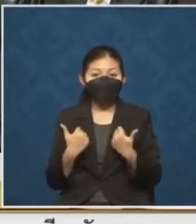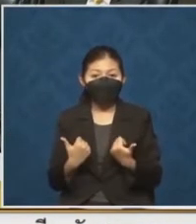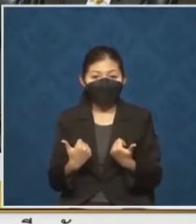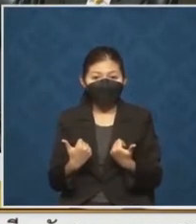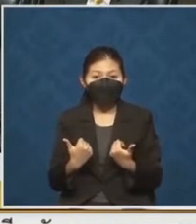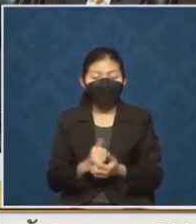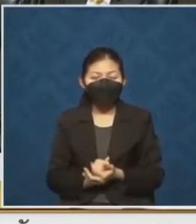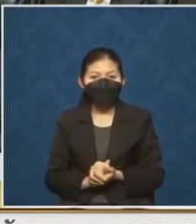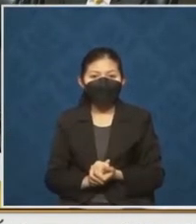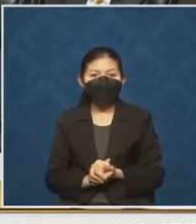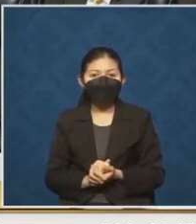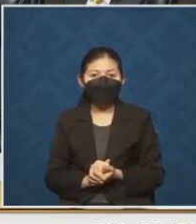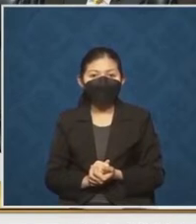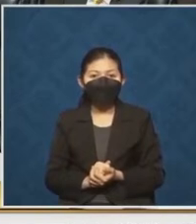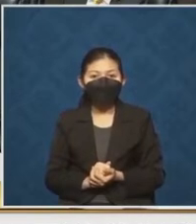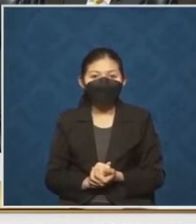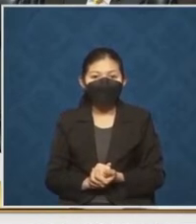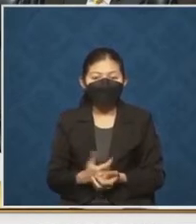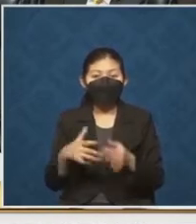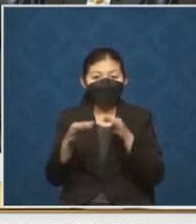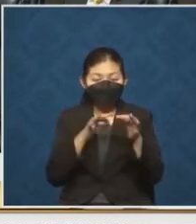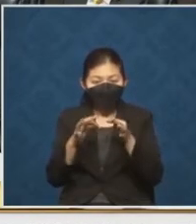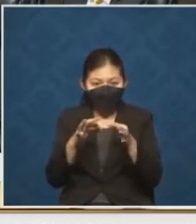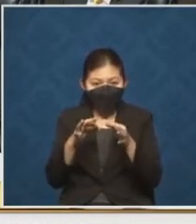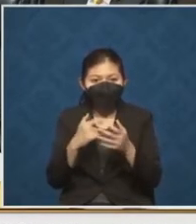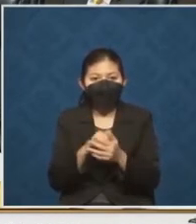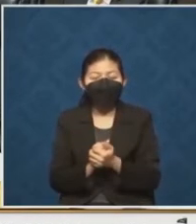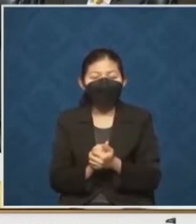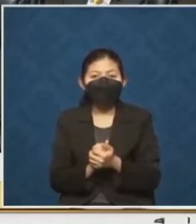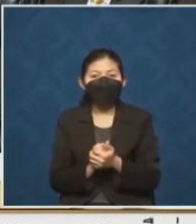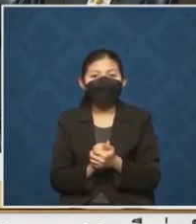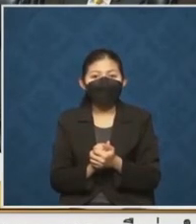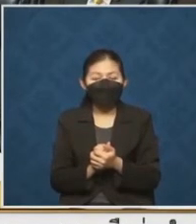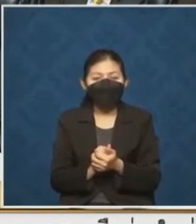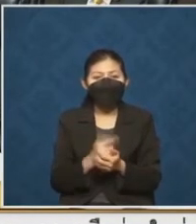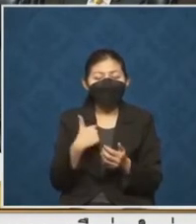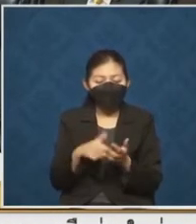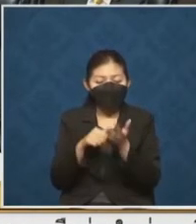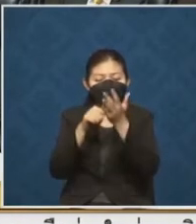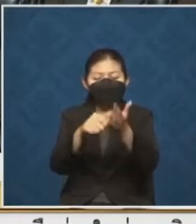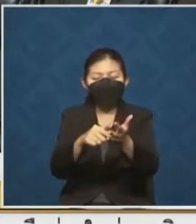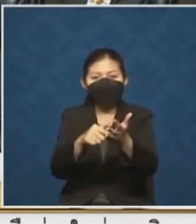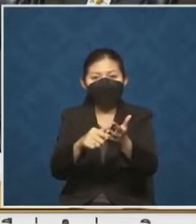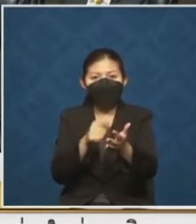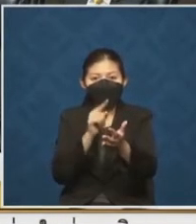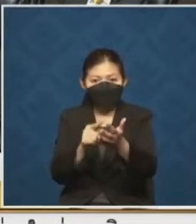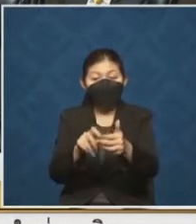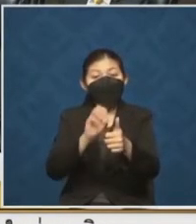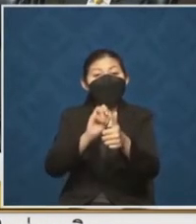ปัญหาเรื่องของการใช้อำนาจที่ไม่ชอบก็เกิดภาระให้กับพี่น้องประชาชนเรื่องเมืองทองอักขระ